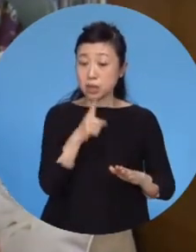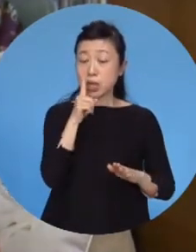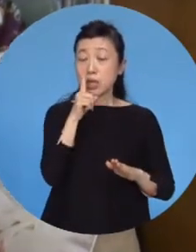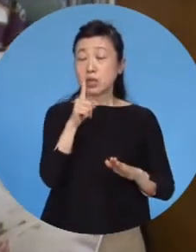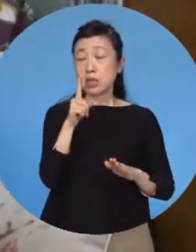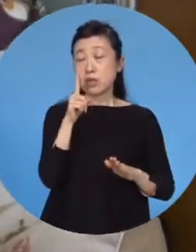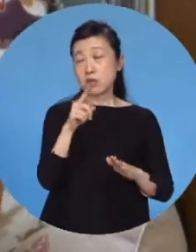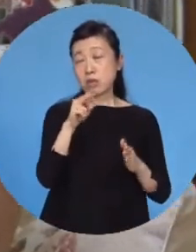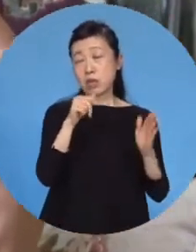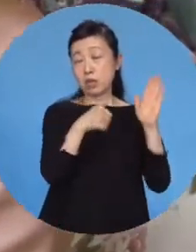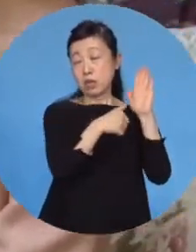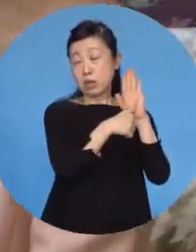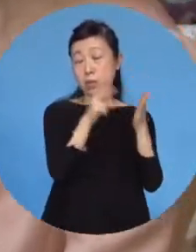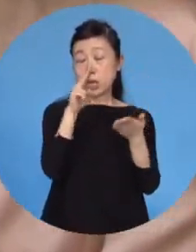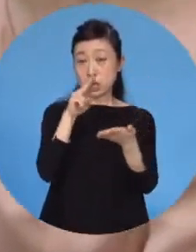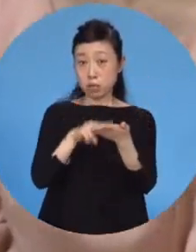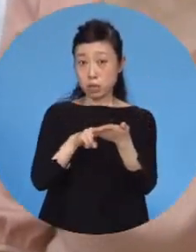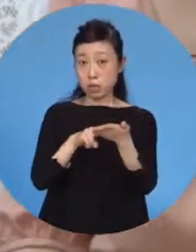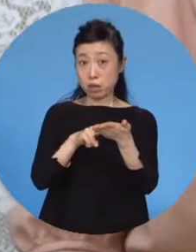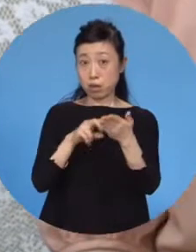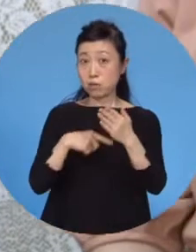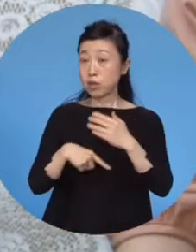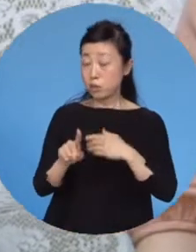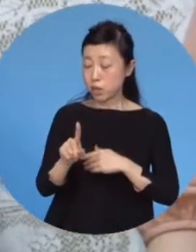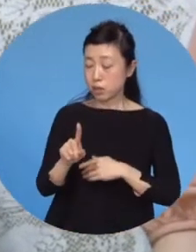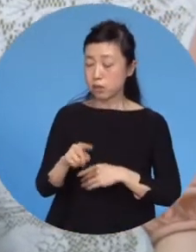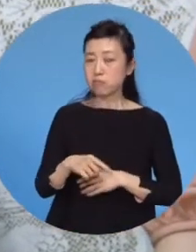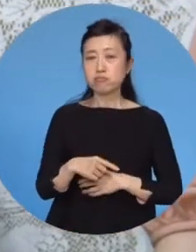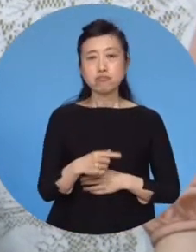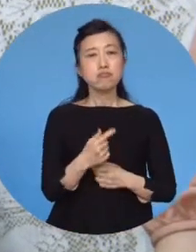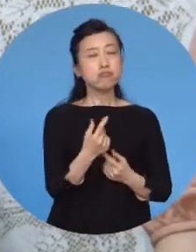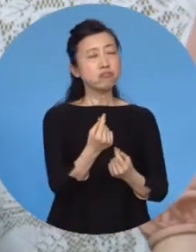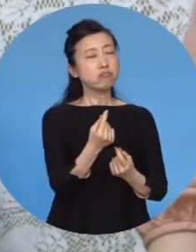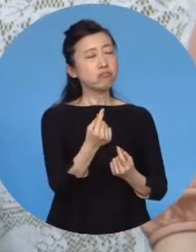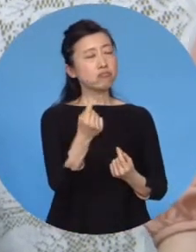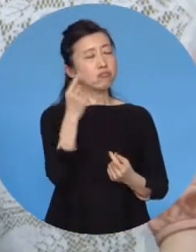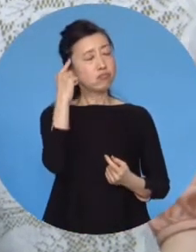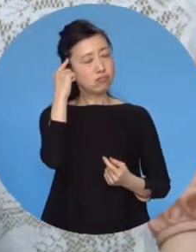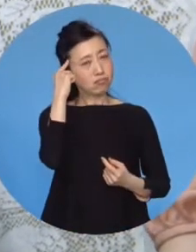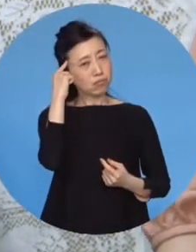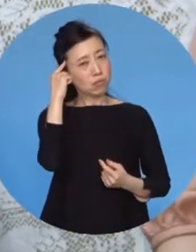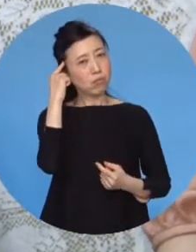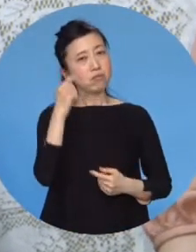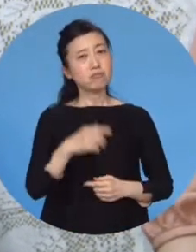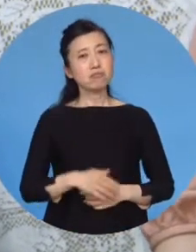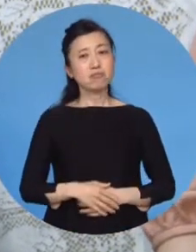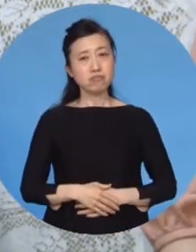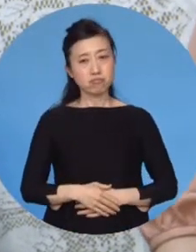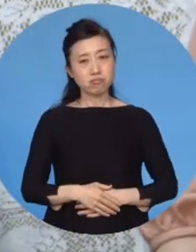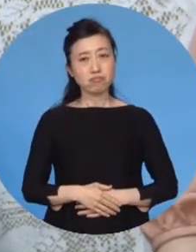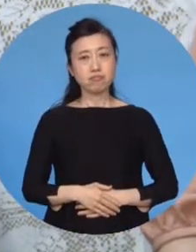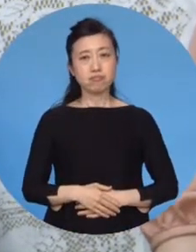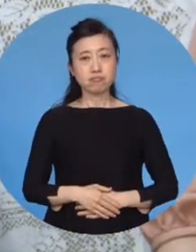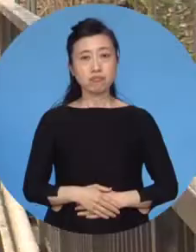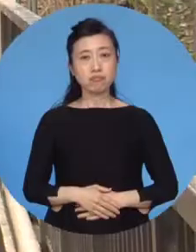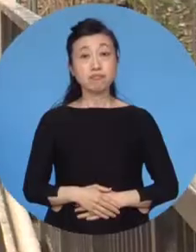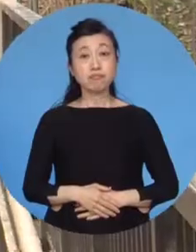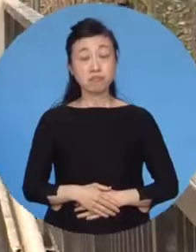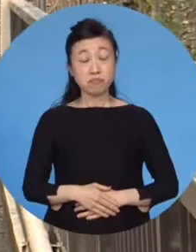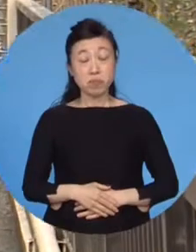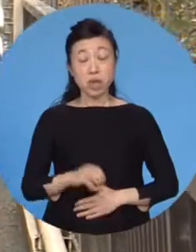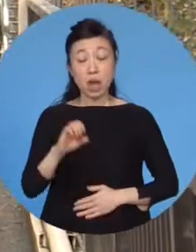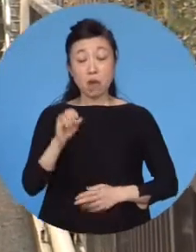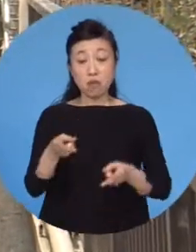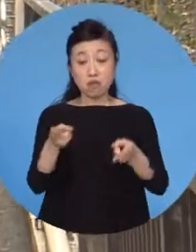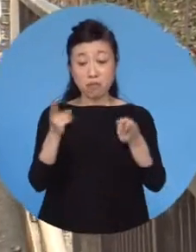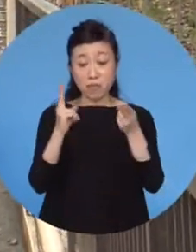んですかね。 まあそう想像するのが一番妥当じゃないかな、うん、 ていうんですよね。